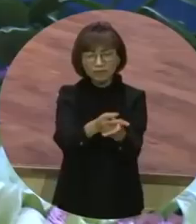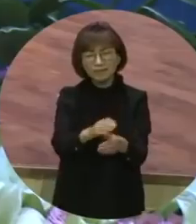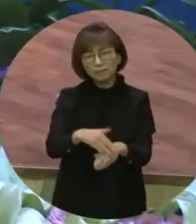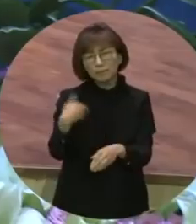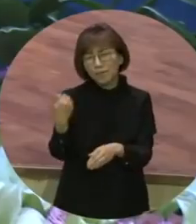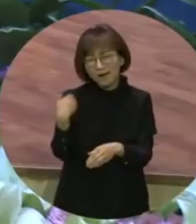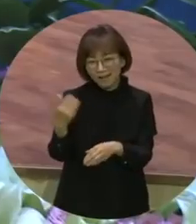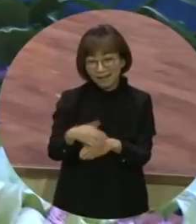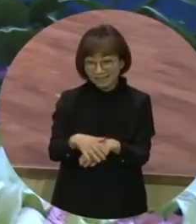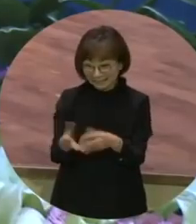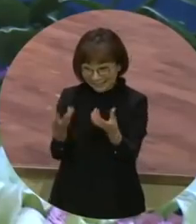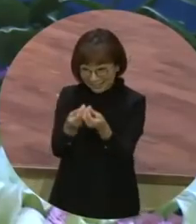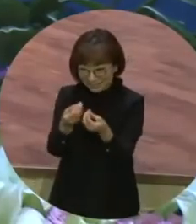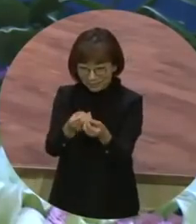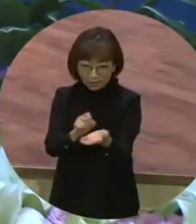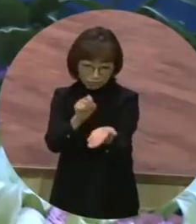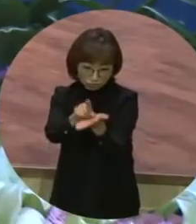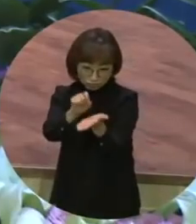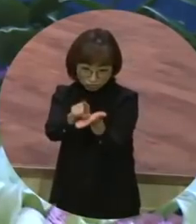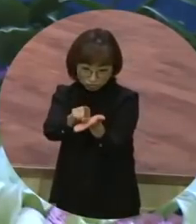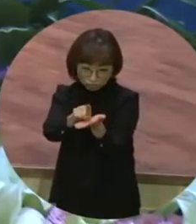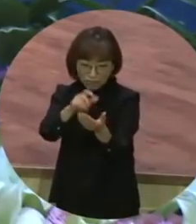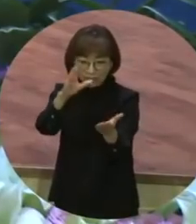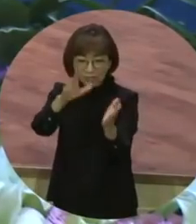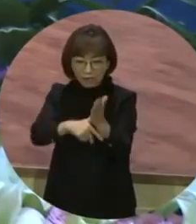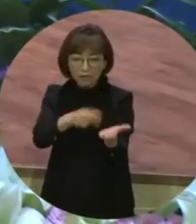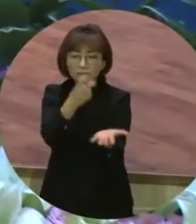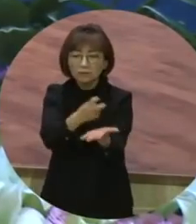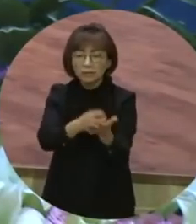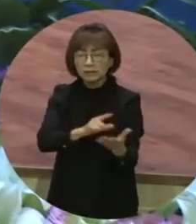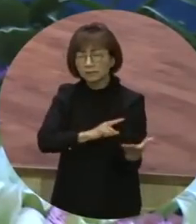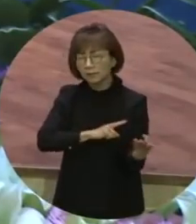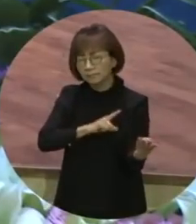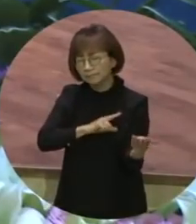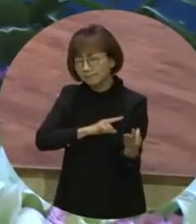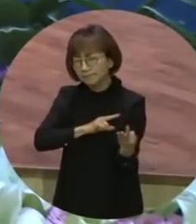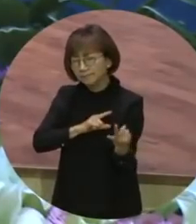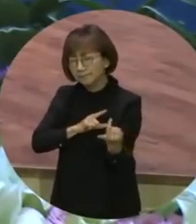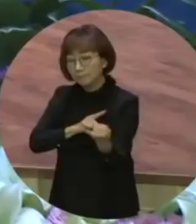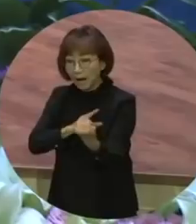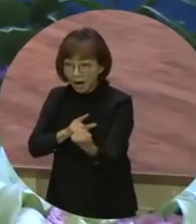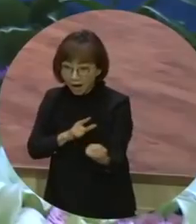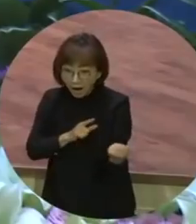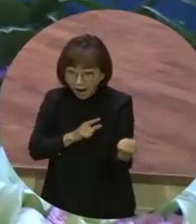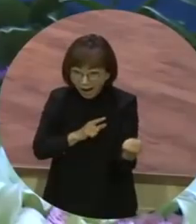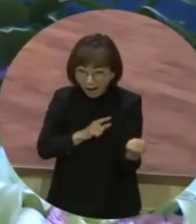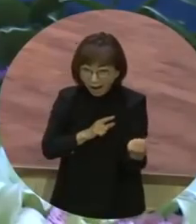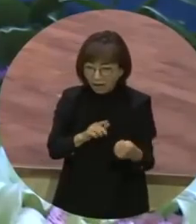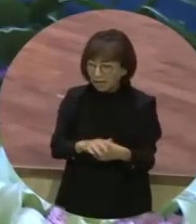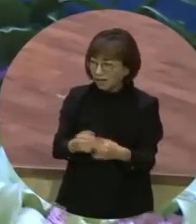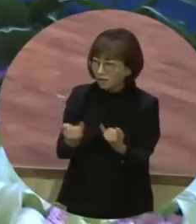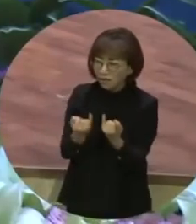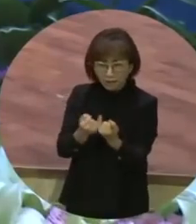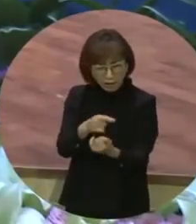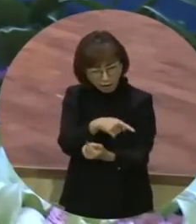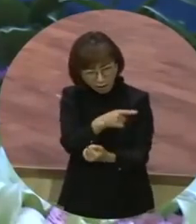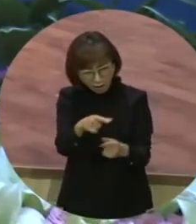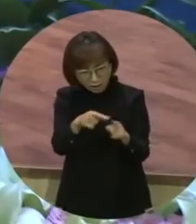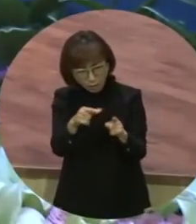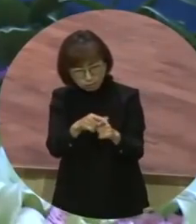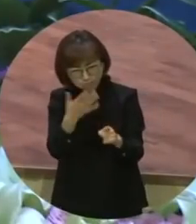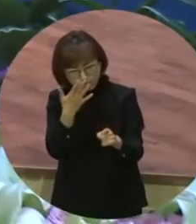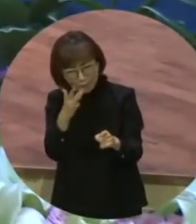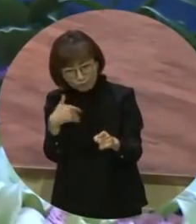업사이드 코너킥 뭐 이런 거 뭐 프리킥 펠드킥 여자들은 뭐 몰라. 용어 자체를 모르니까 재미가 없는